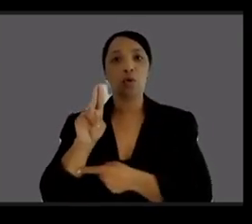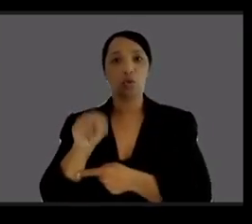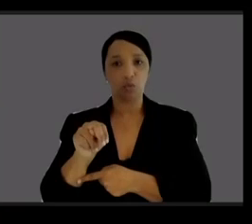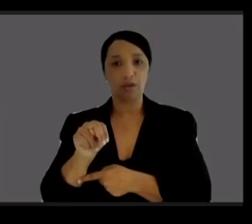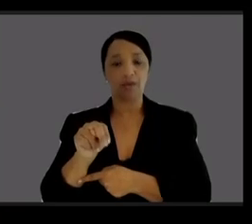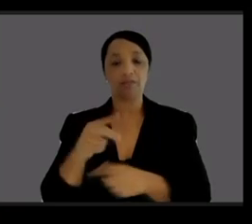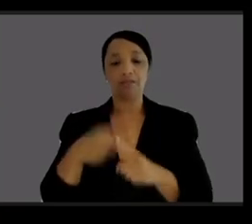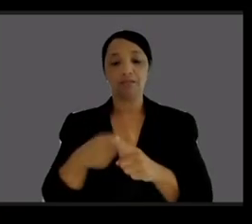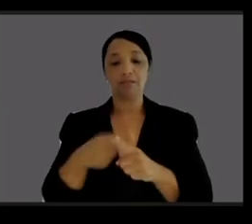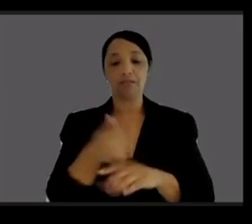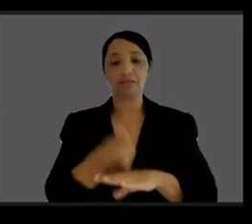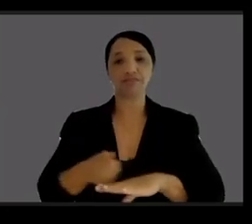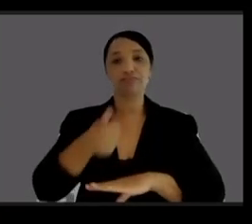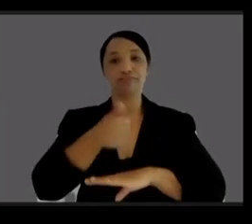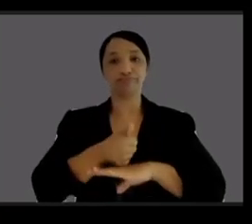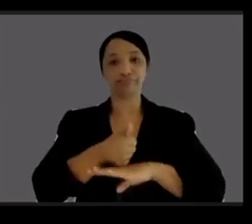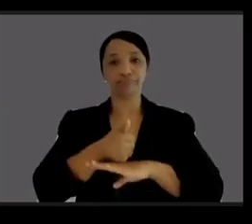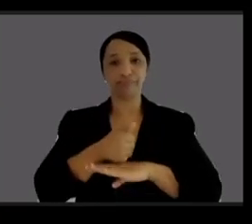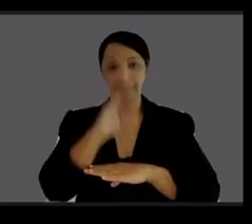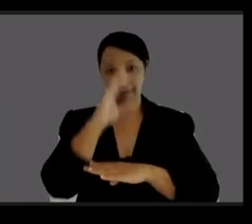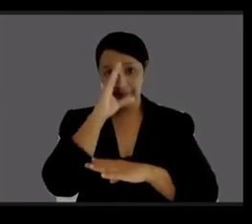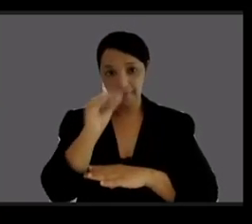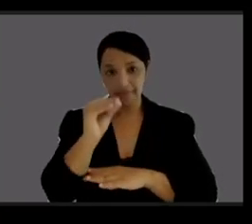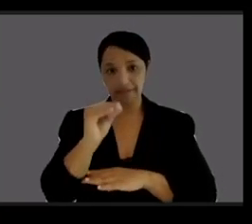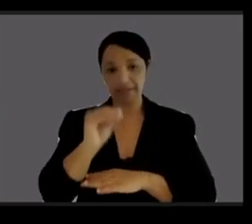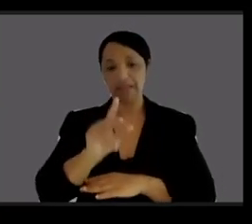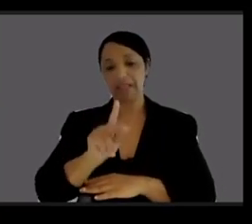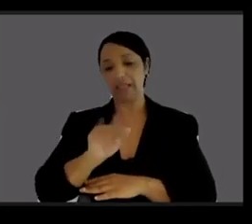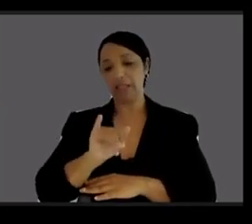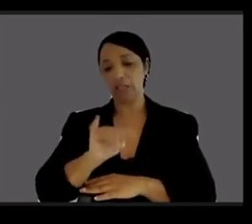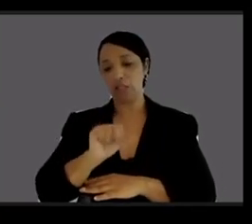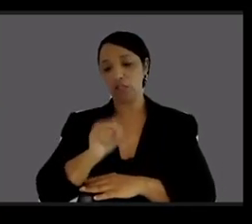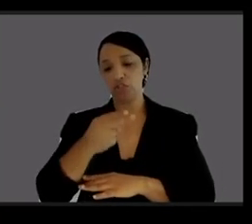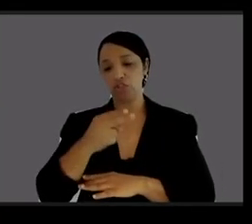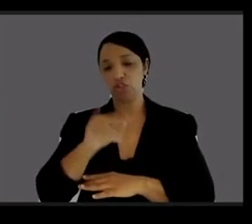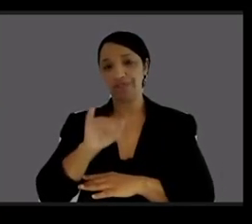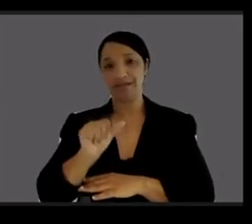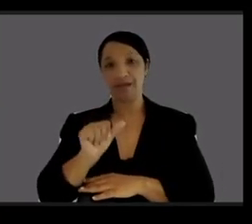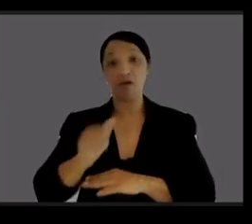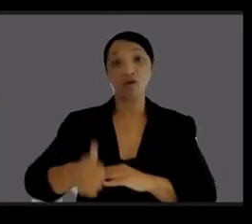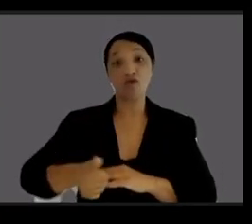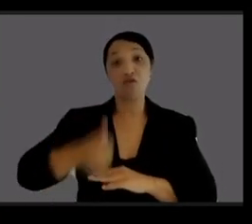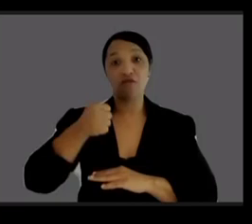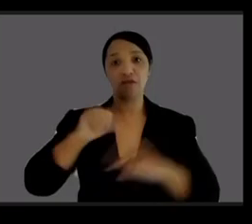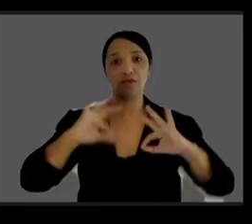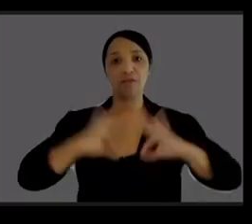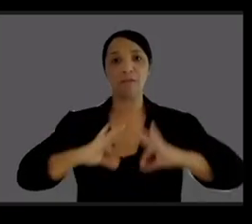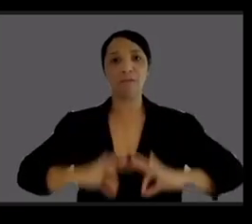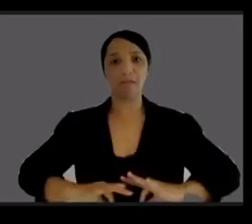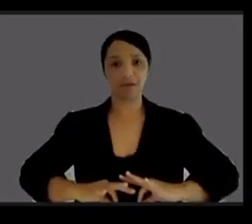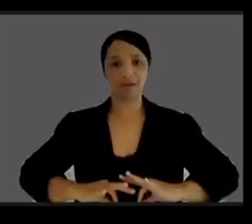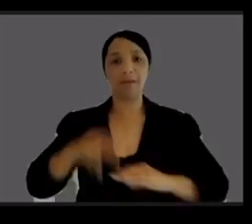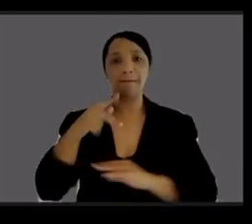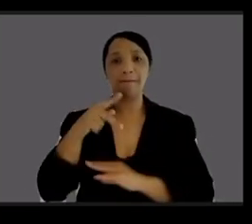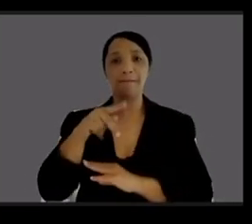及日本首相岸田文雄阁下上